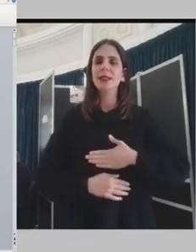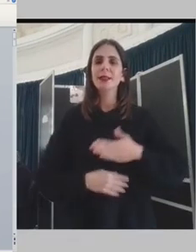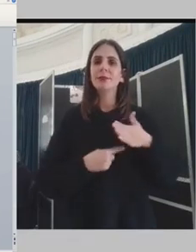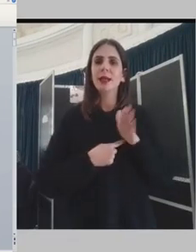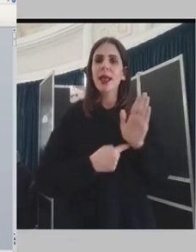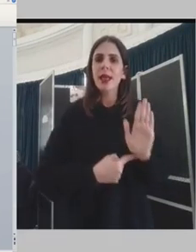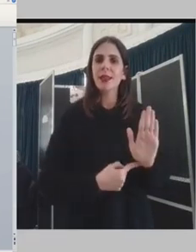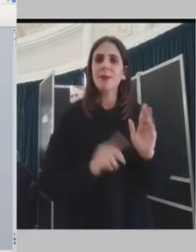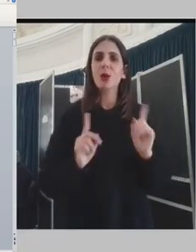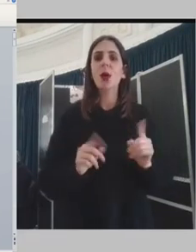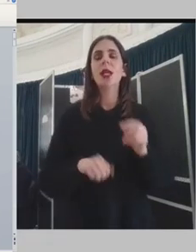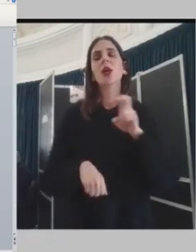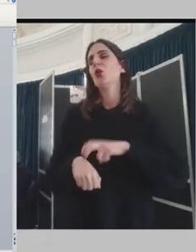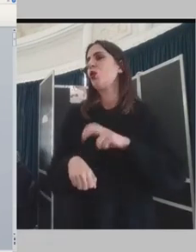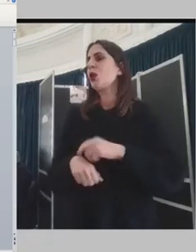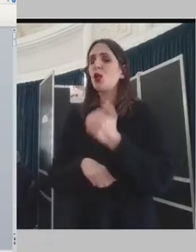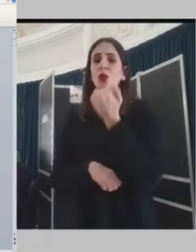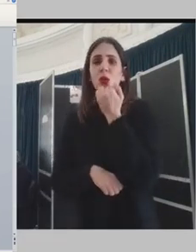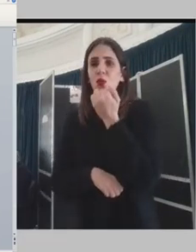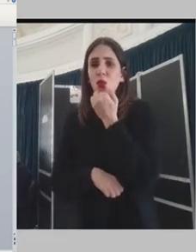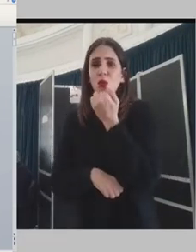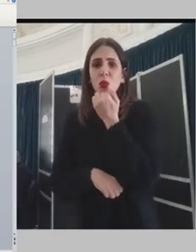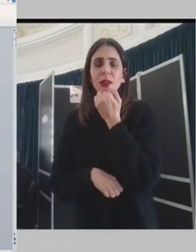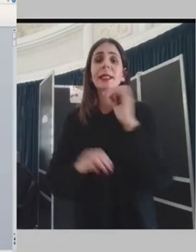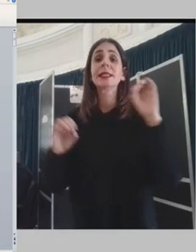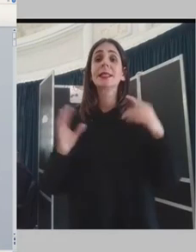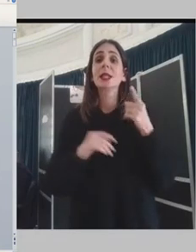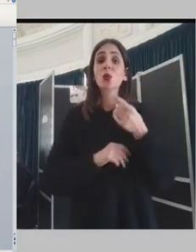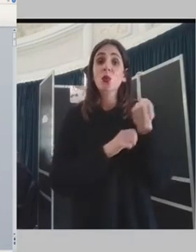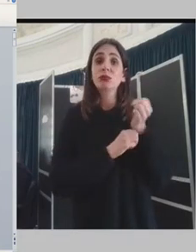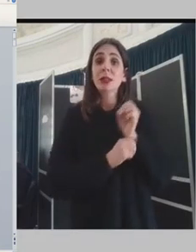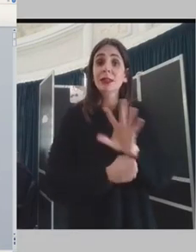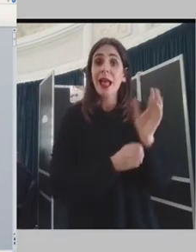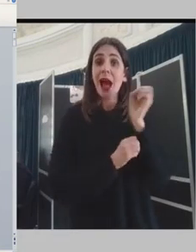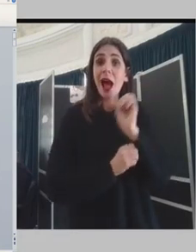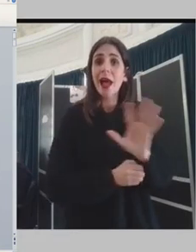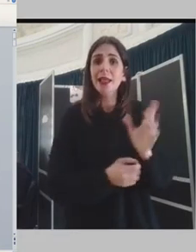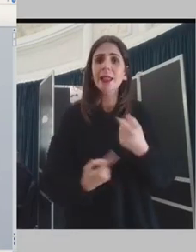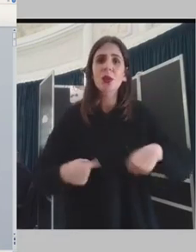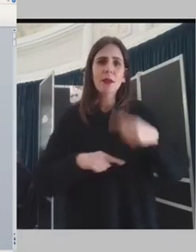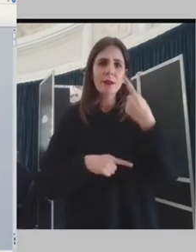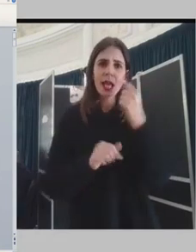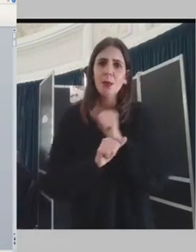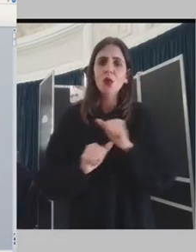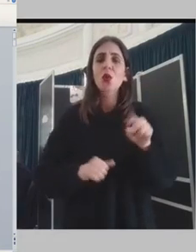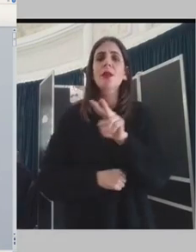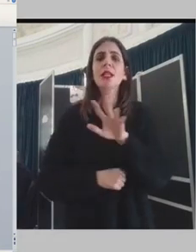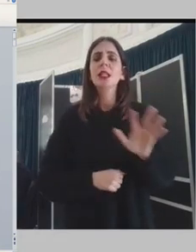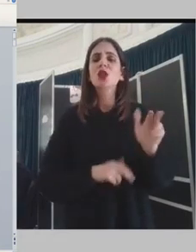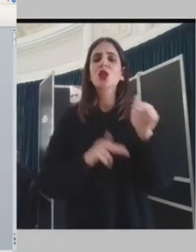defibrillatore. Dottoressa, chiedo scusa, se sta scorrendo le slide, noi vediamo solo 25 anni, progetto